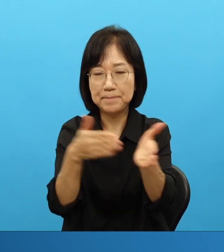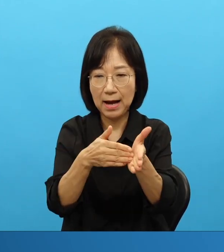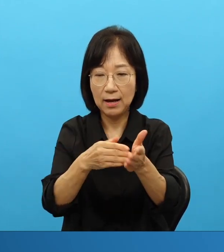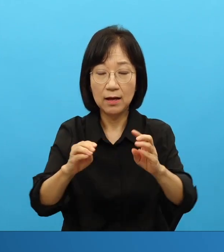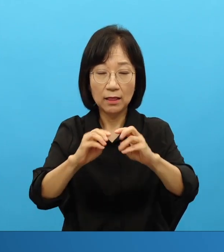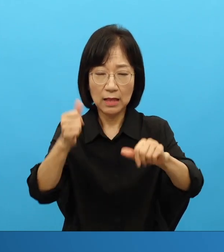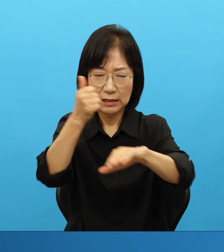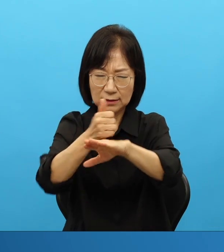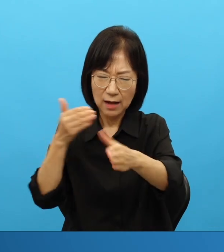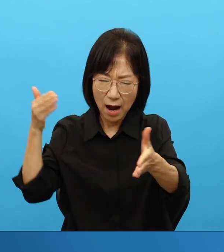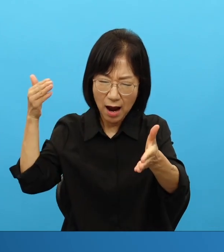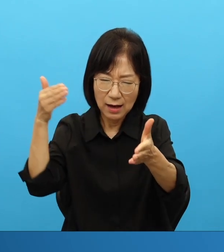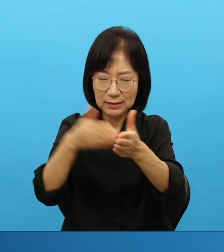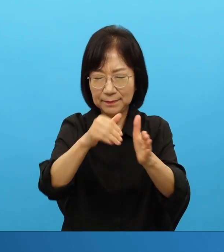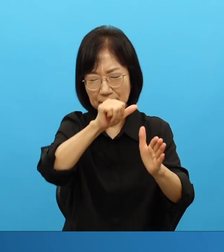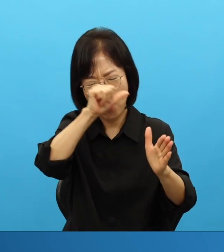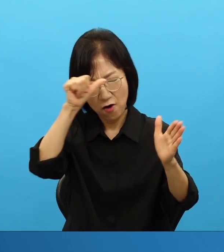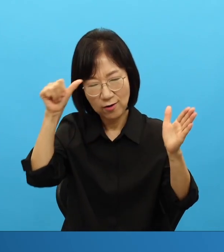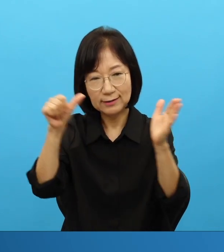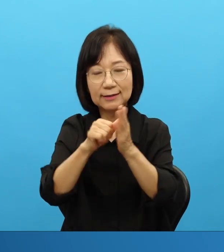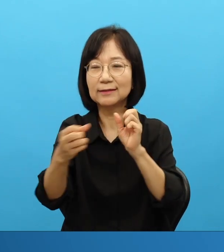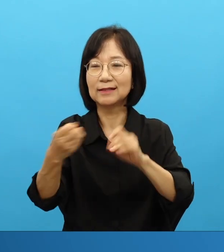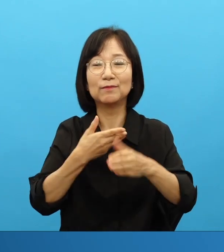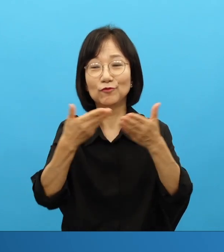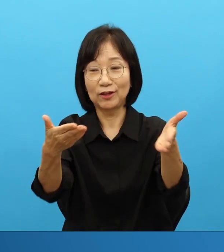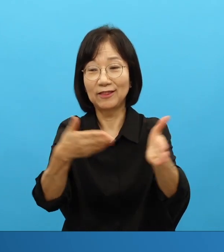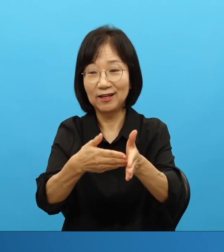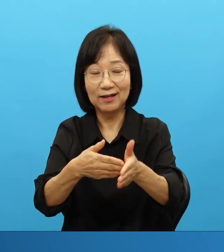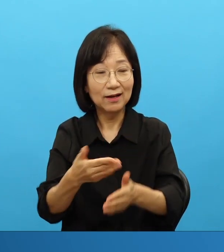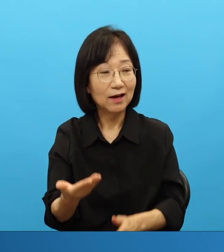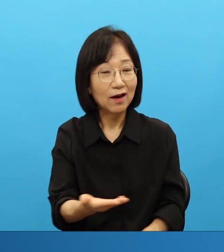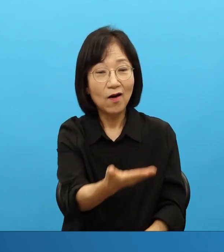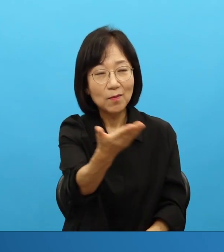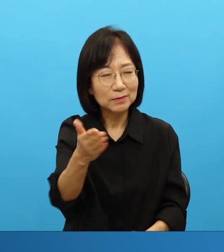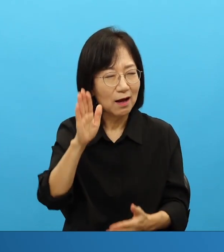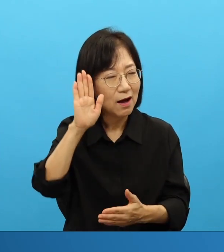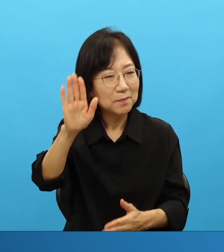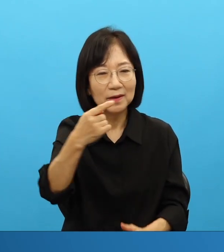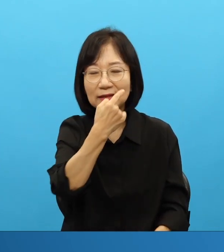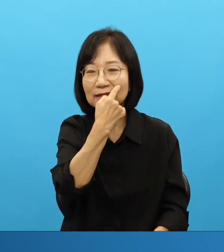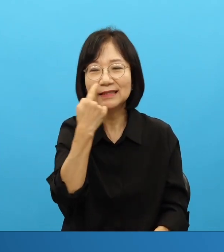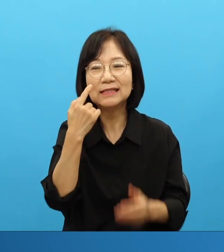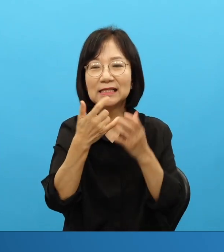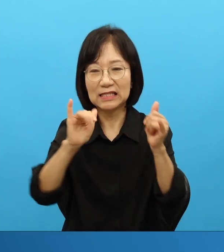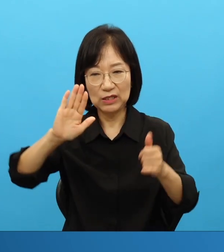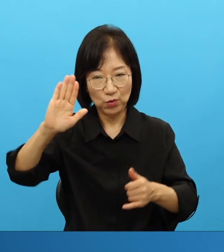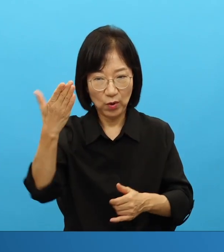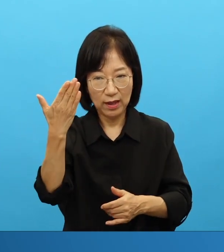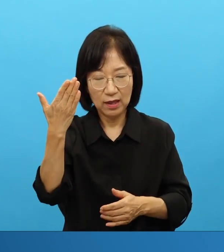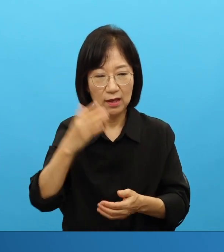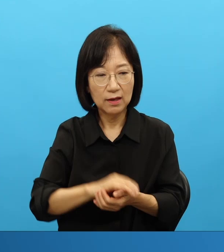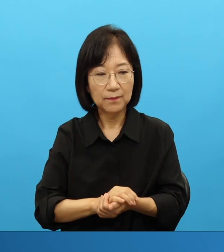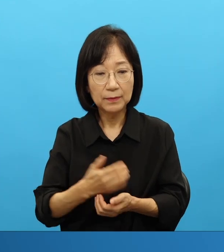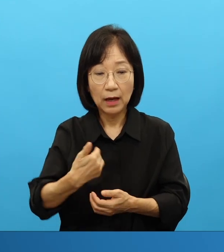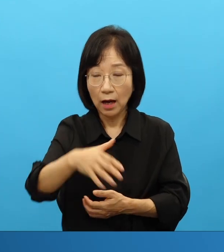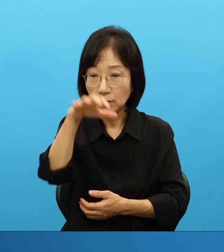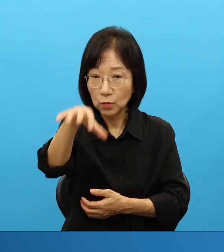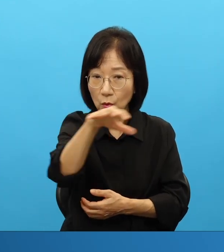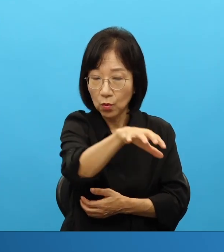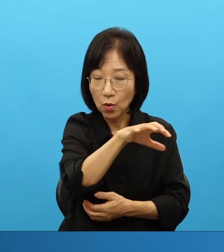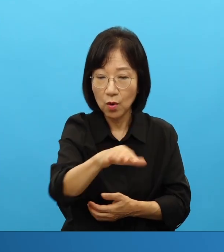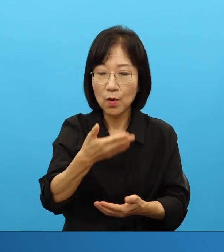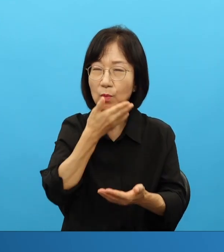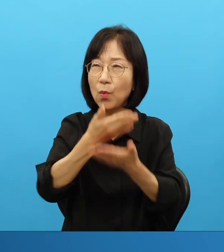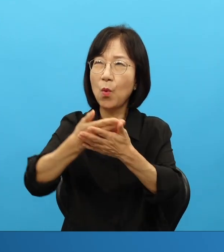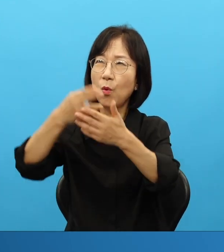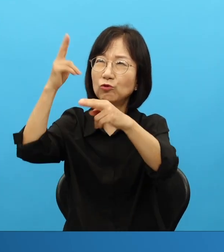He gave to us that lifelong answer. 정인될 것이라. He says, you'll be my witness. 네 가는 곳마다 보좌의 캠프가 일어나게 될